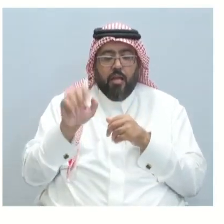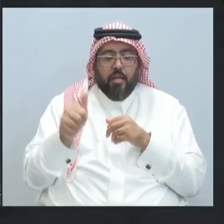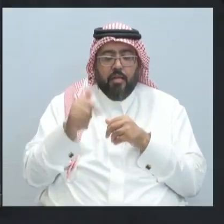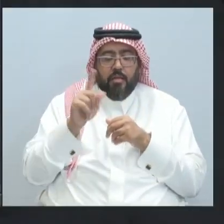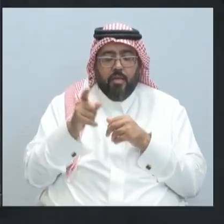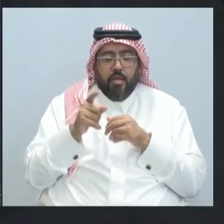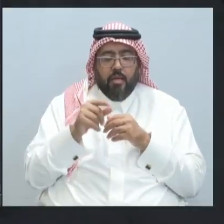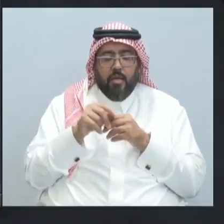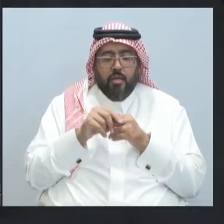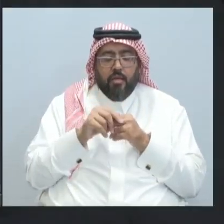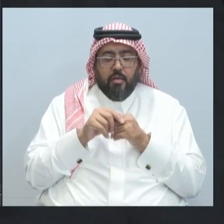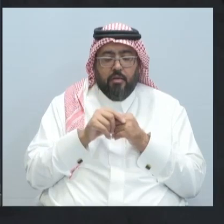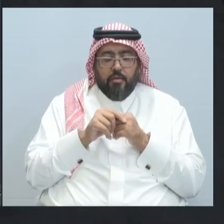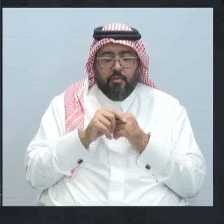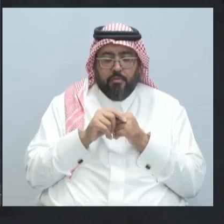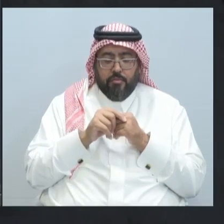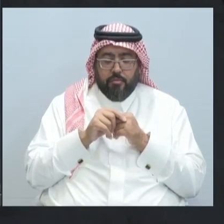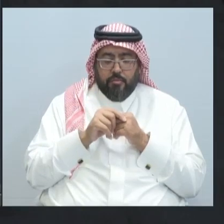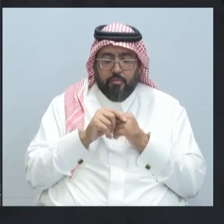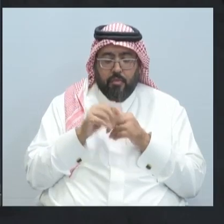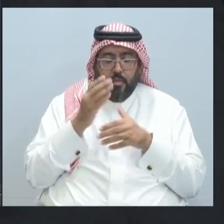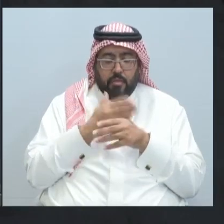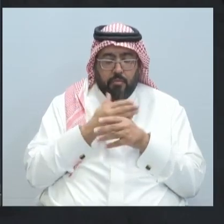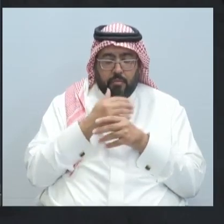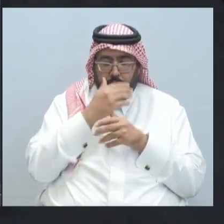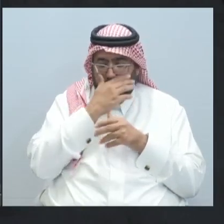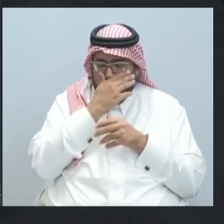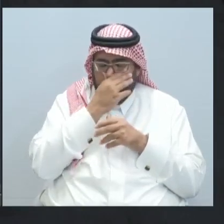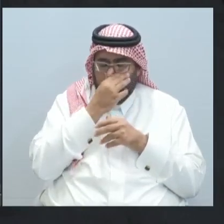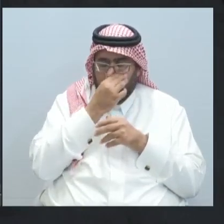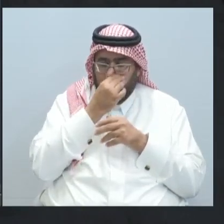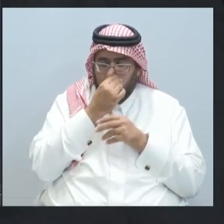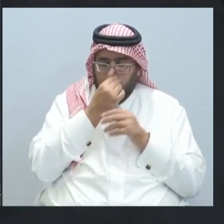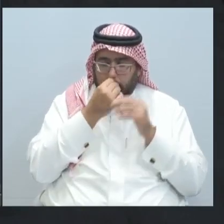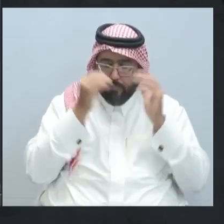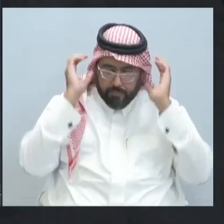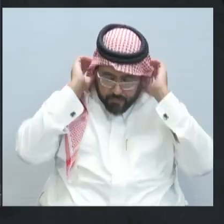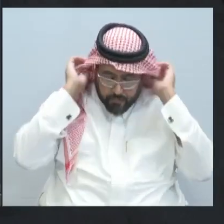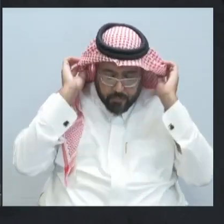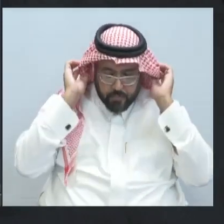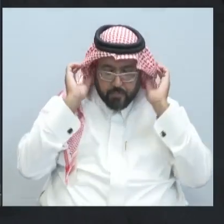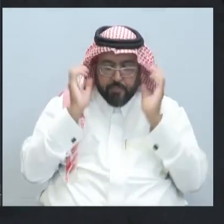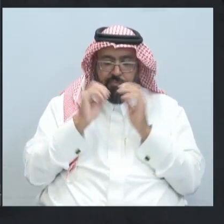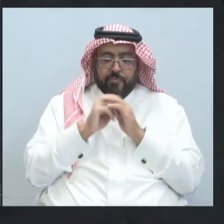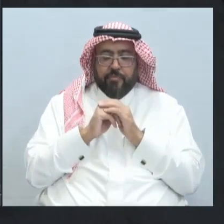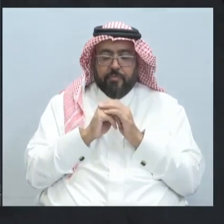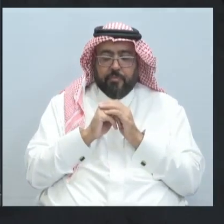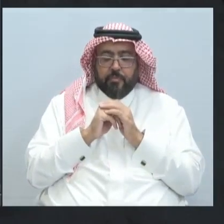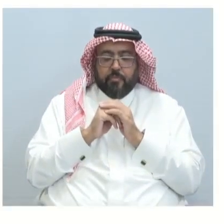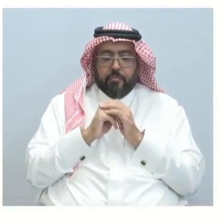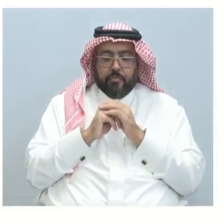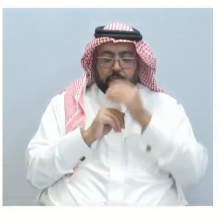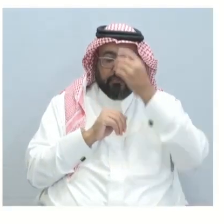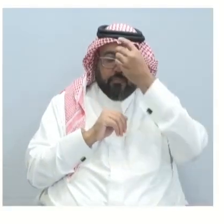بان يحسن الانسان الى جاره ما السبب لماذا ما العله من يستطيع ان يجيب على هذا